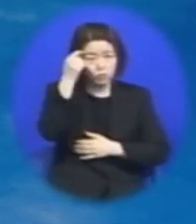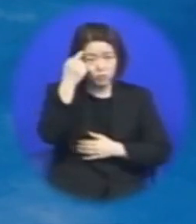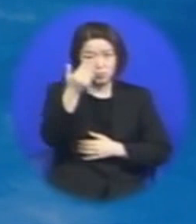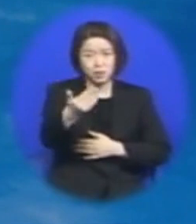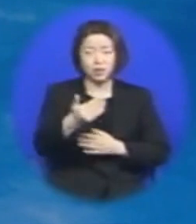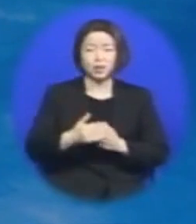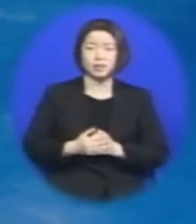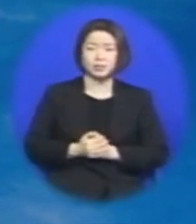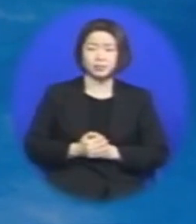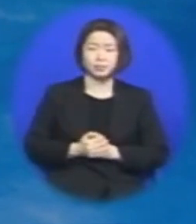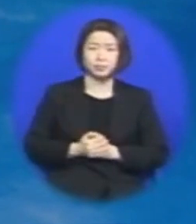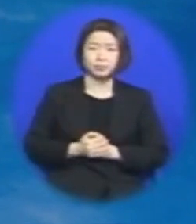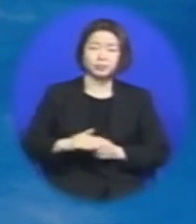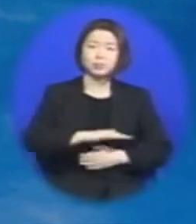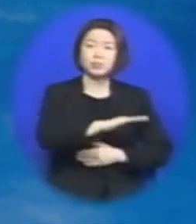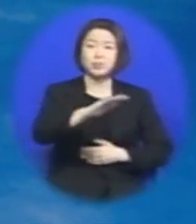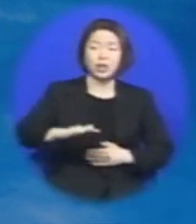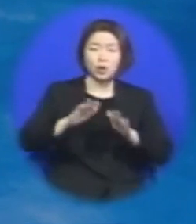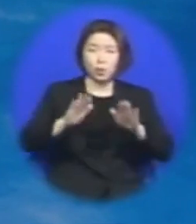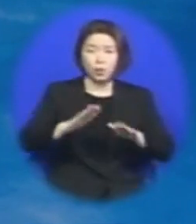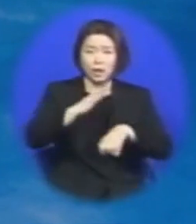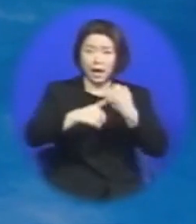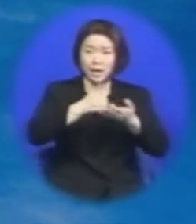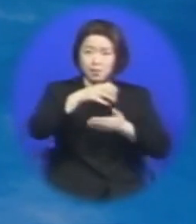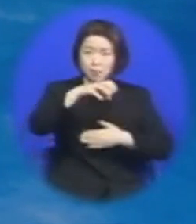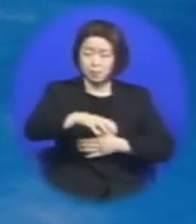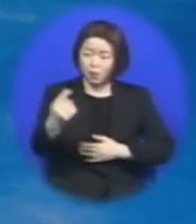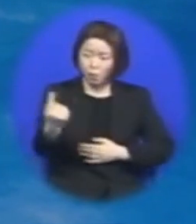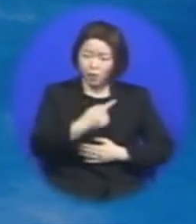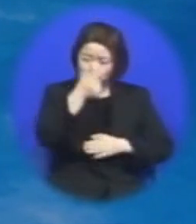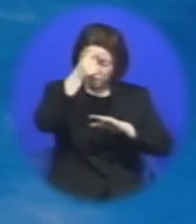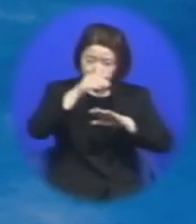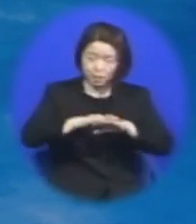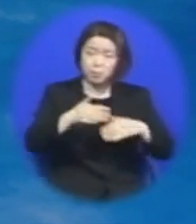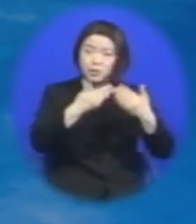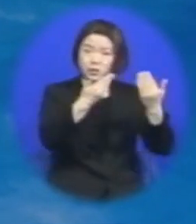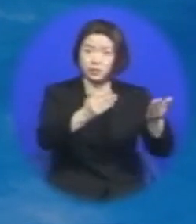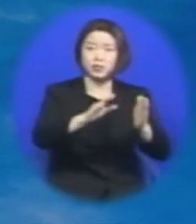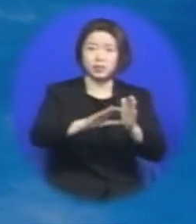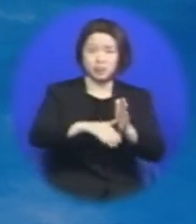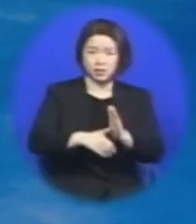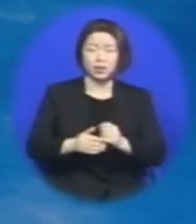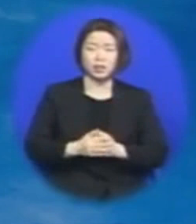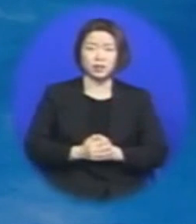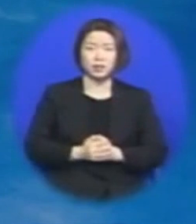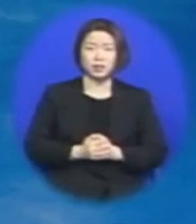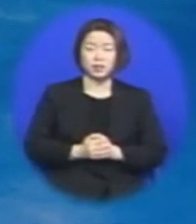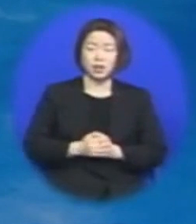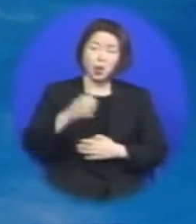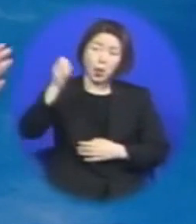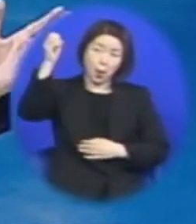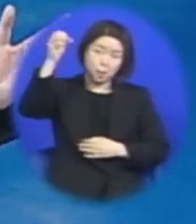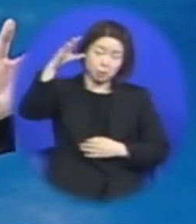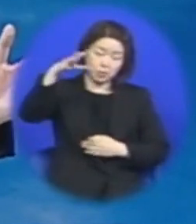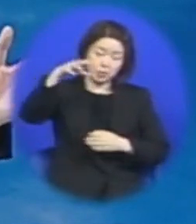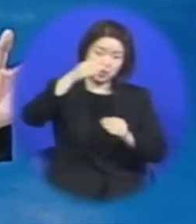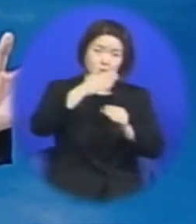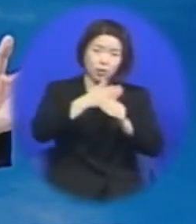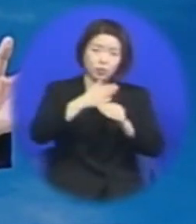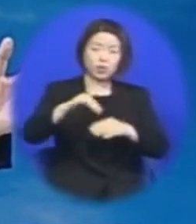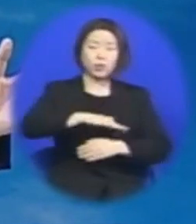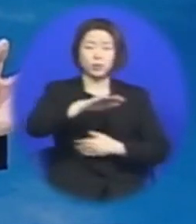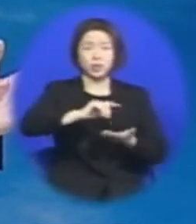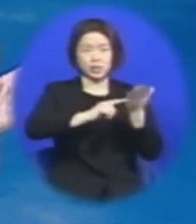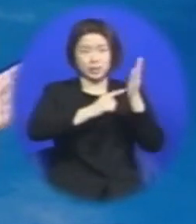하겠어요 우리가 오늘 하나님 앞에 나와서 예배할 때 빛 가운데 우리가